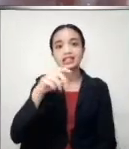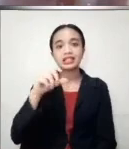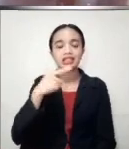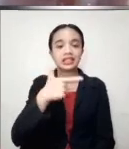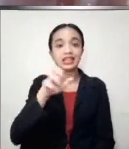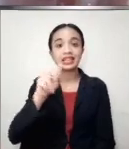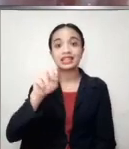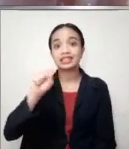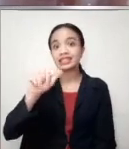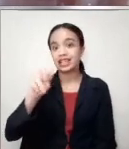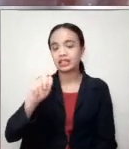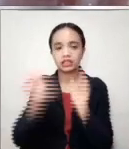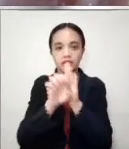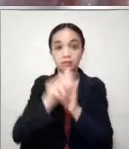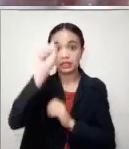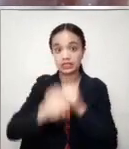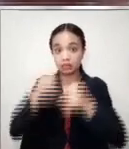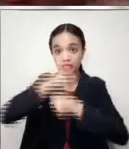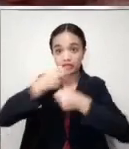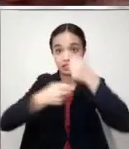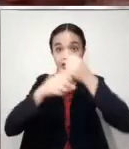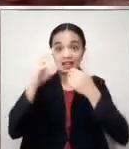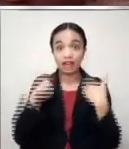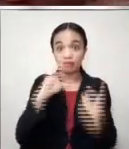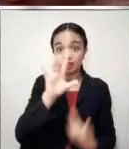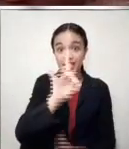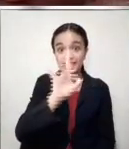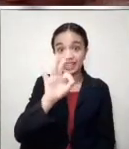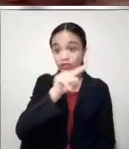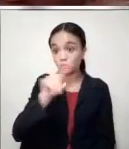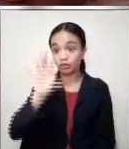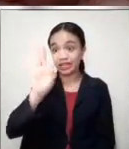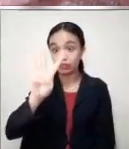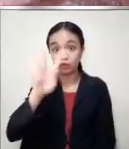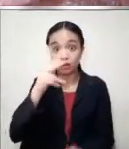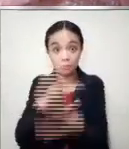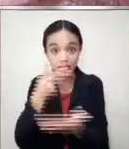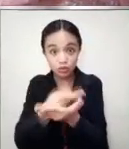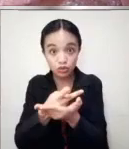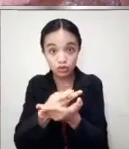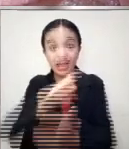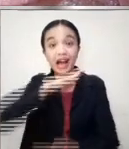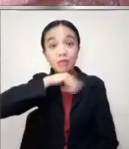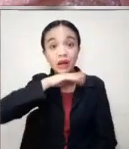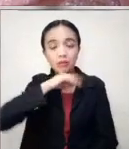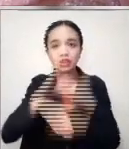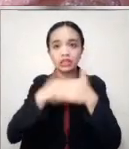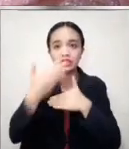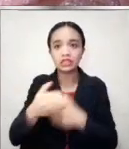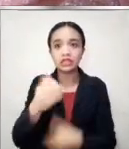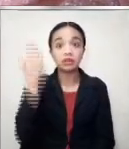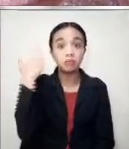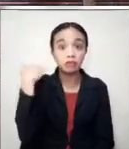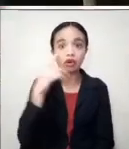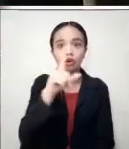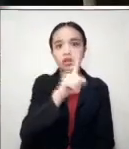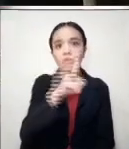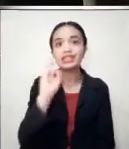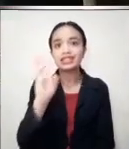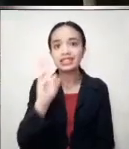halimbawa, nasa 89 pesos hanggang 94 pesos kada kilo ang baboy, samantalang 160 per kilo ito sa